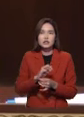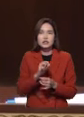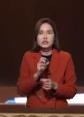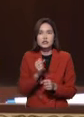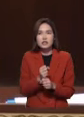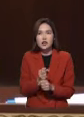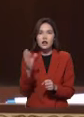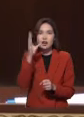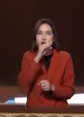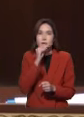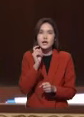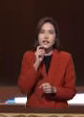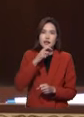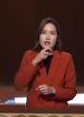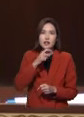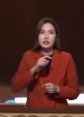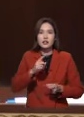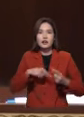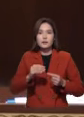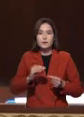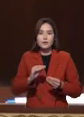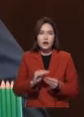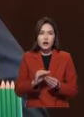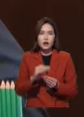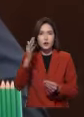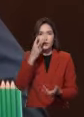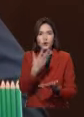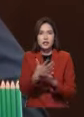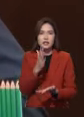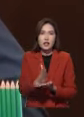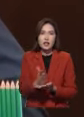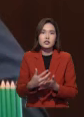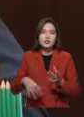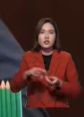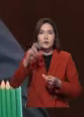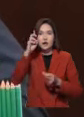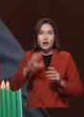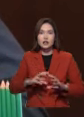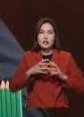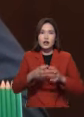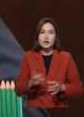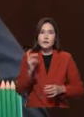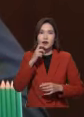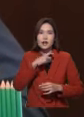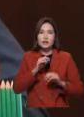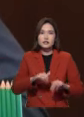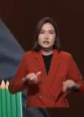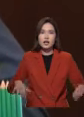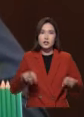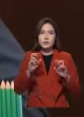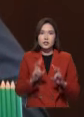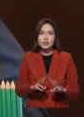алатын экономика қалыптастыруды көздейді. Жалпы еліміздің әлеуметтік экономикалық дамуы үшін